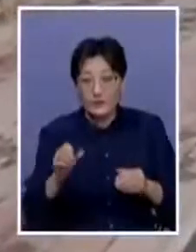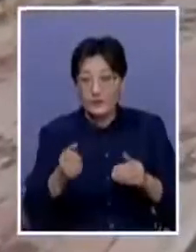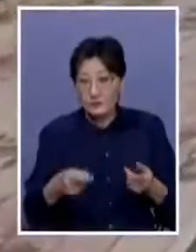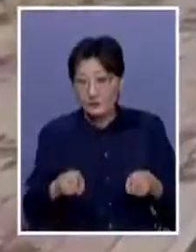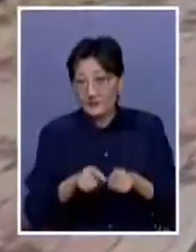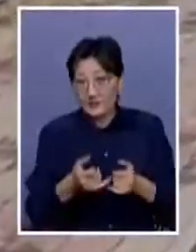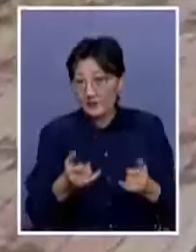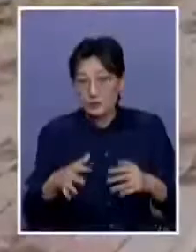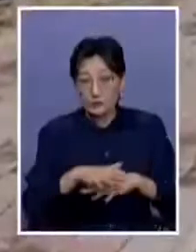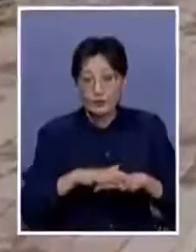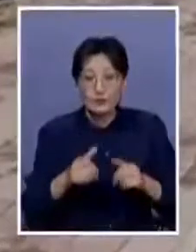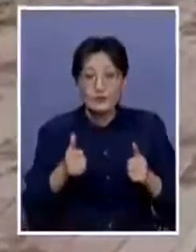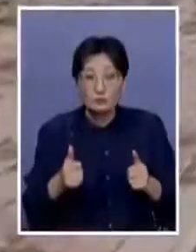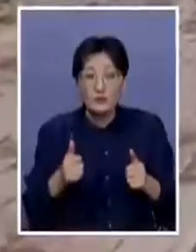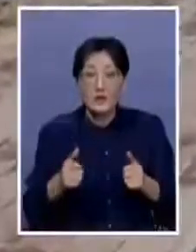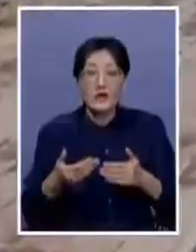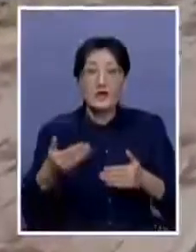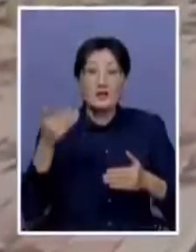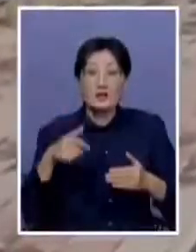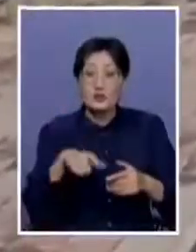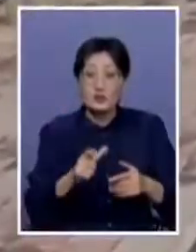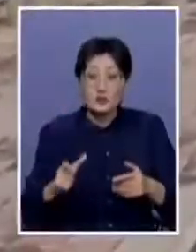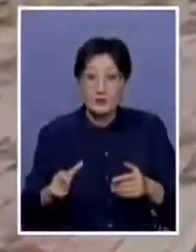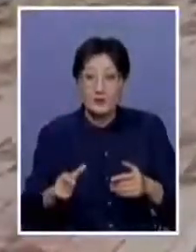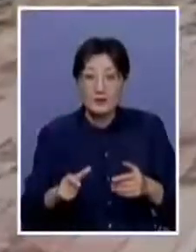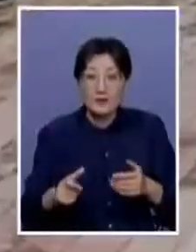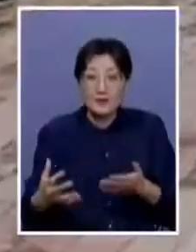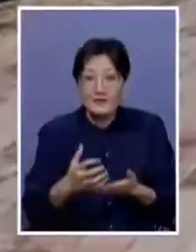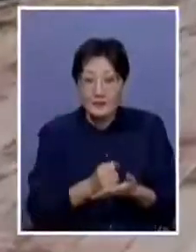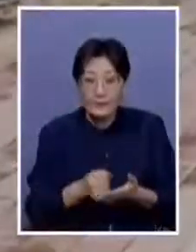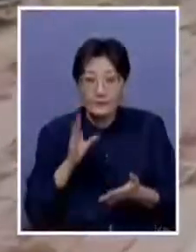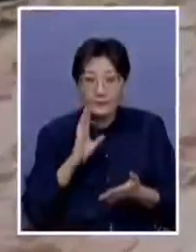это очень прекрасно. Потому что раньше люди хаотично